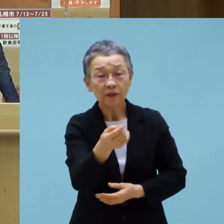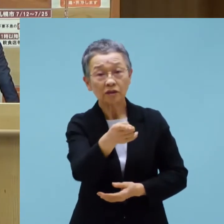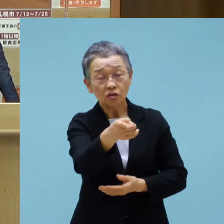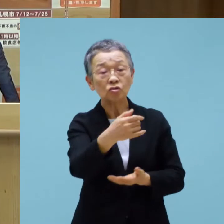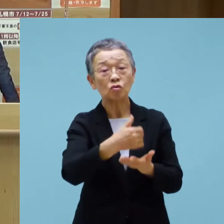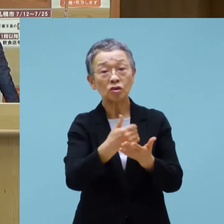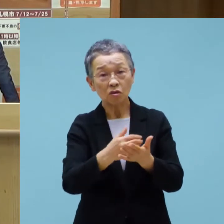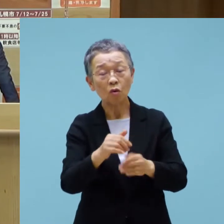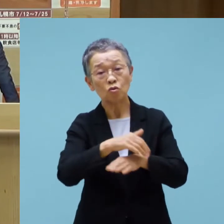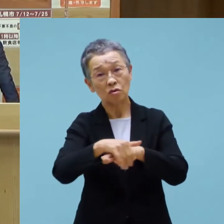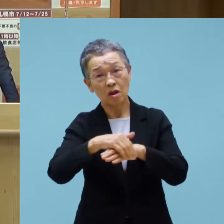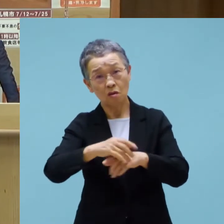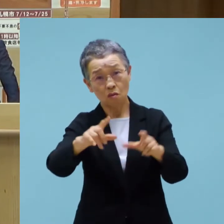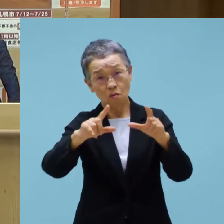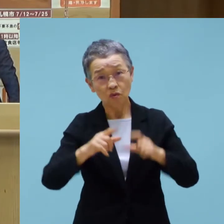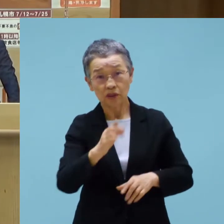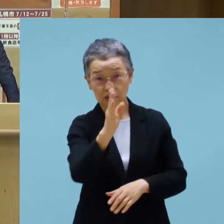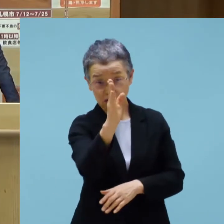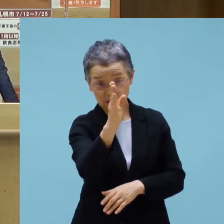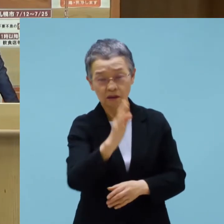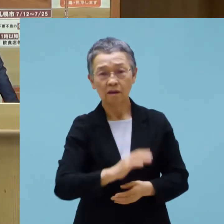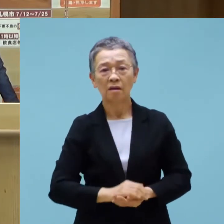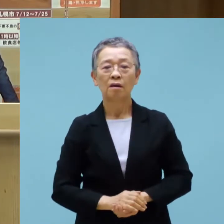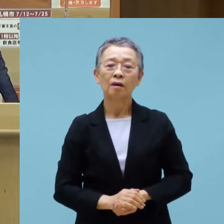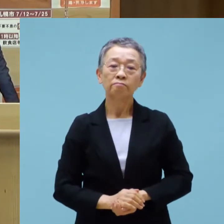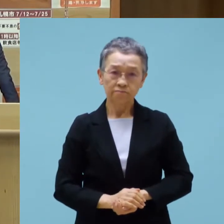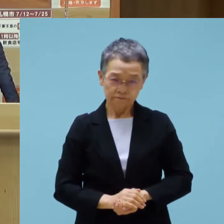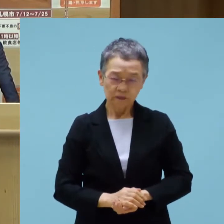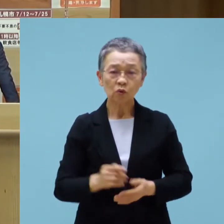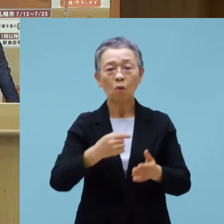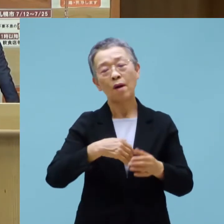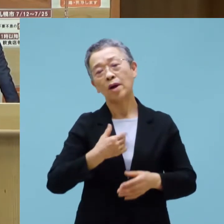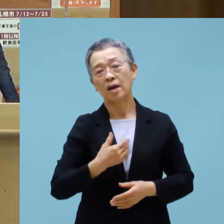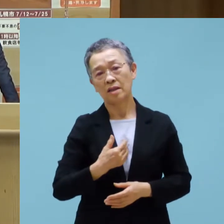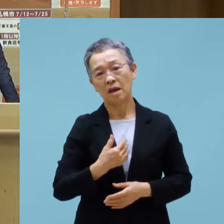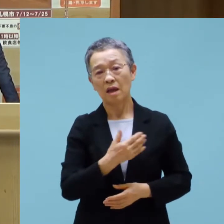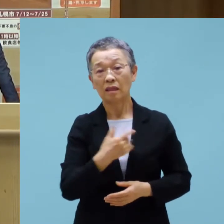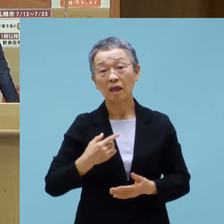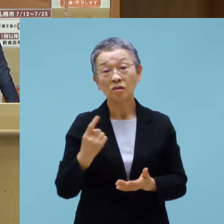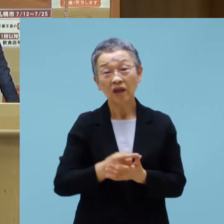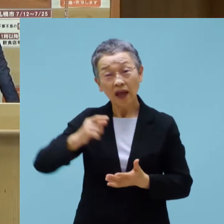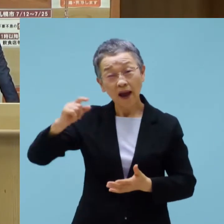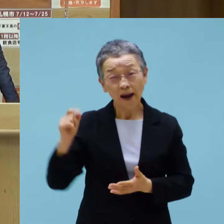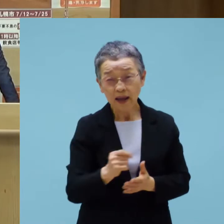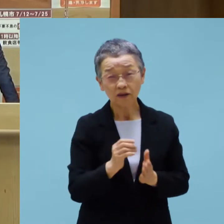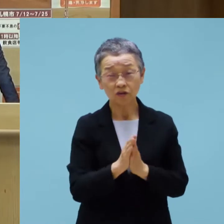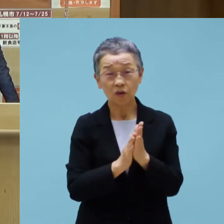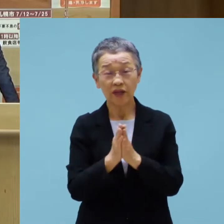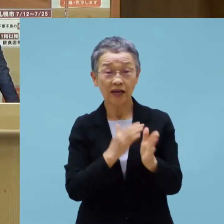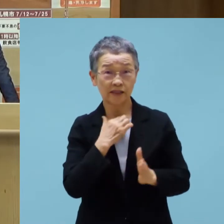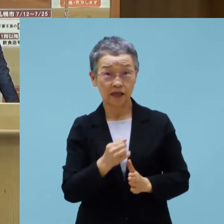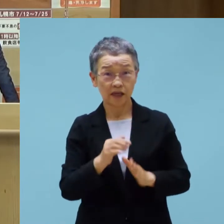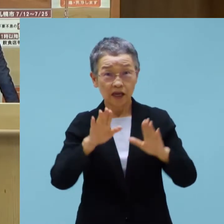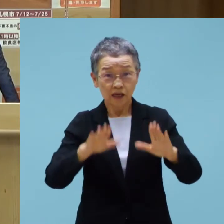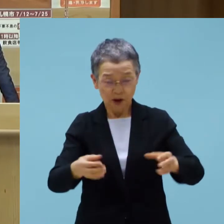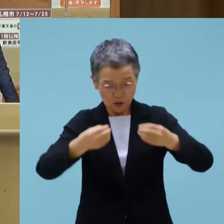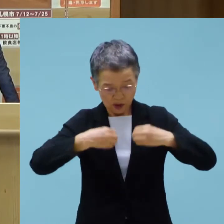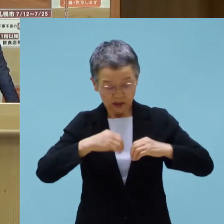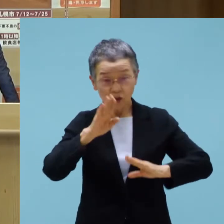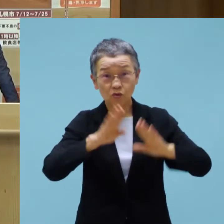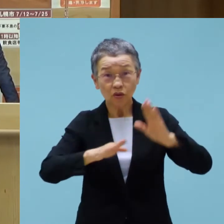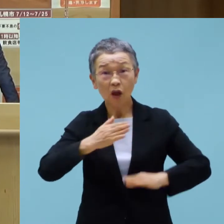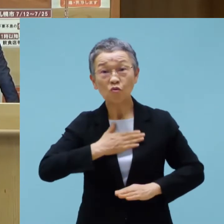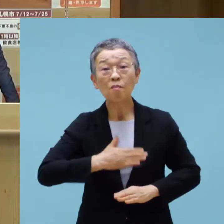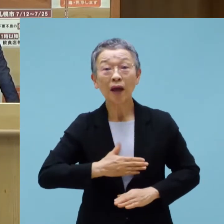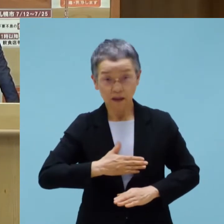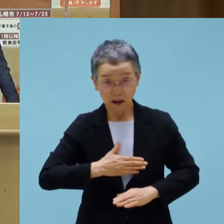教えてください。 それは分かりません。できるだけ早くお願いしたいと、まあ、今の感染状況を踏まえてですね、